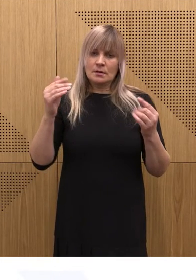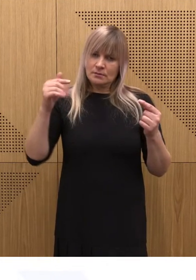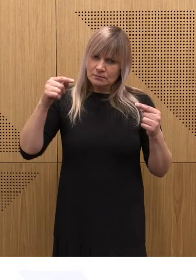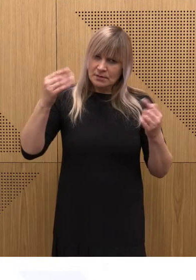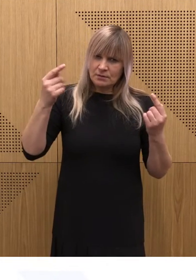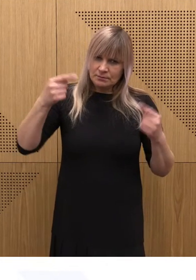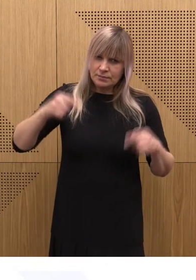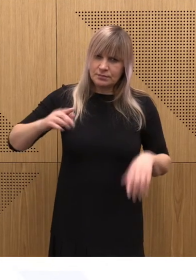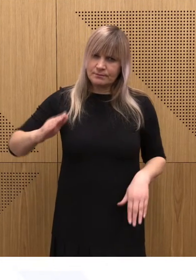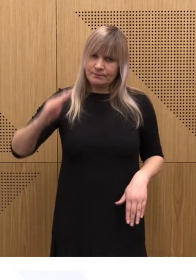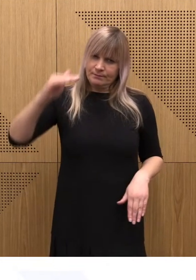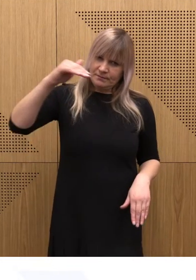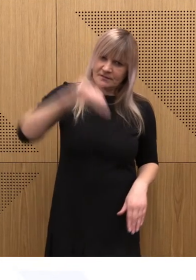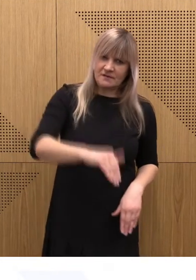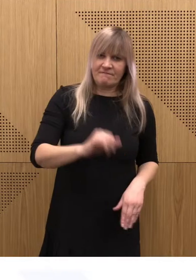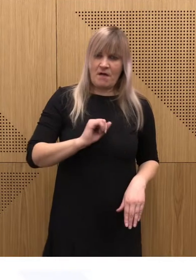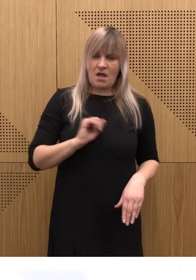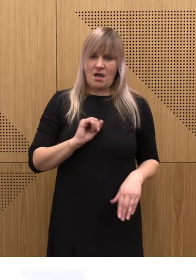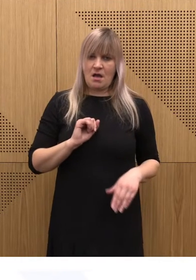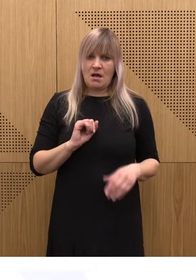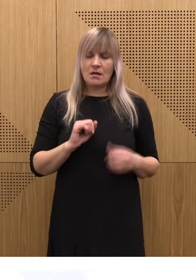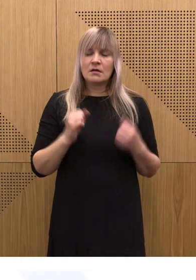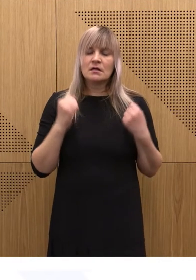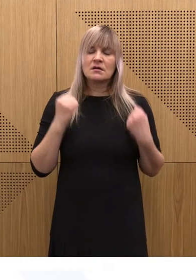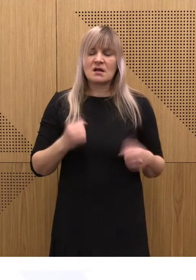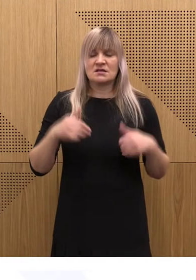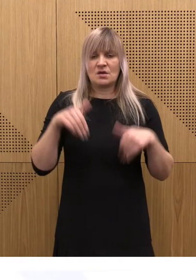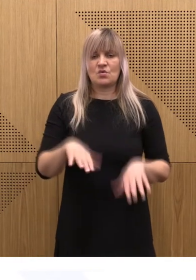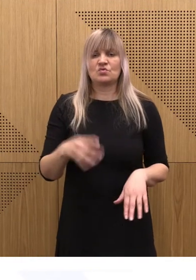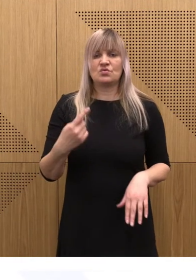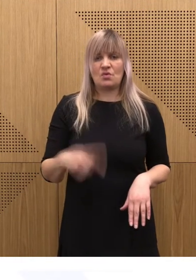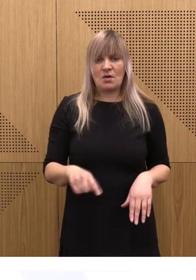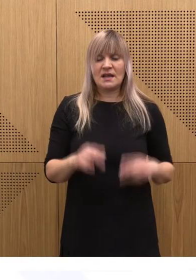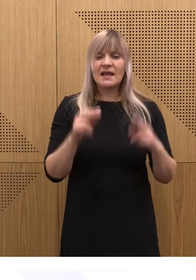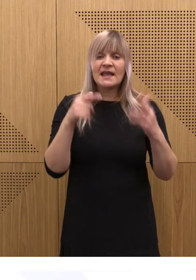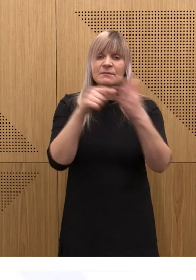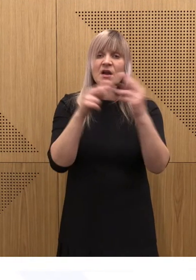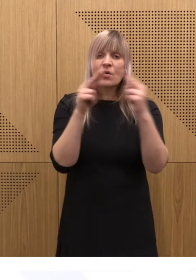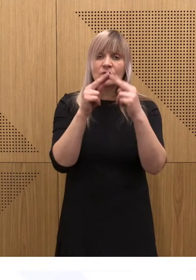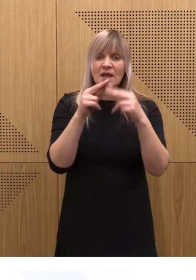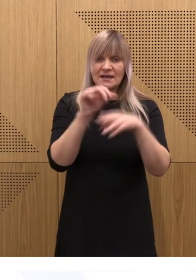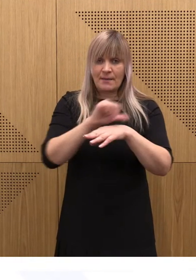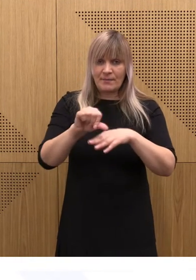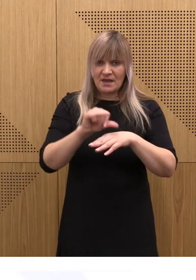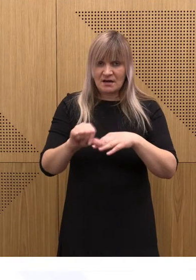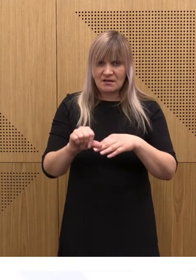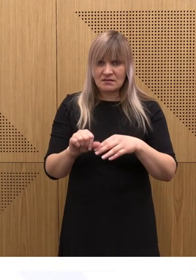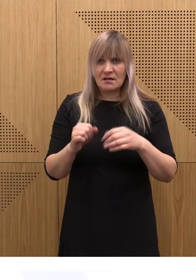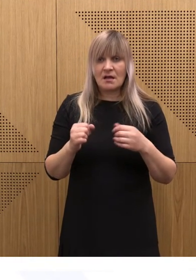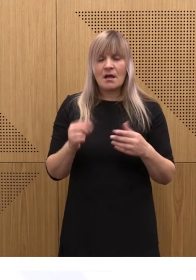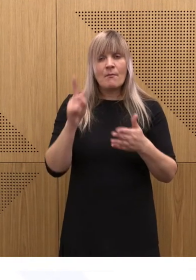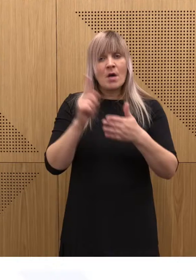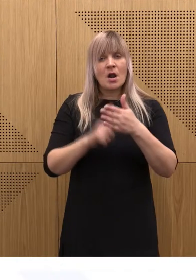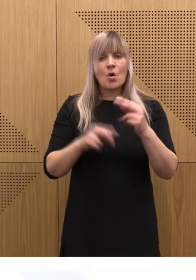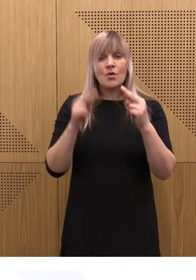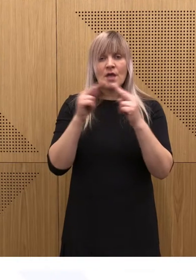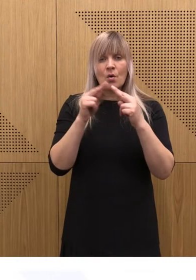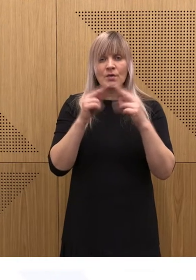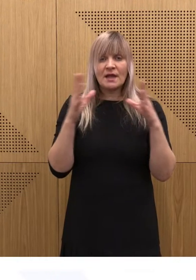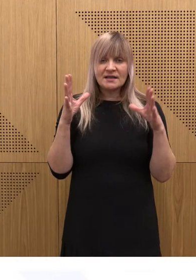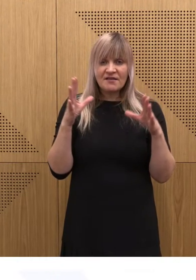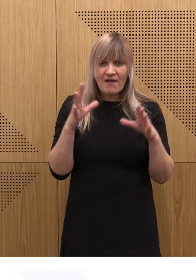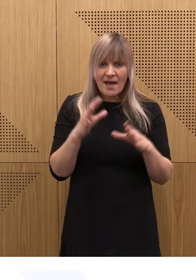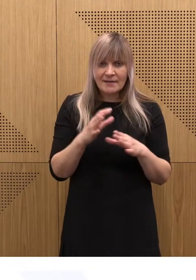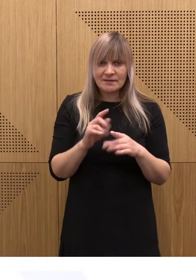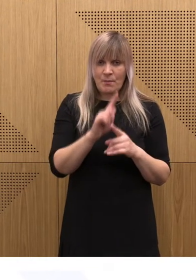piirata. Et sealt see raske otsus tuli, me ei teinud seda kerge südamega kindlasti. Loodame, et need kontaktide vähendamine siin